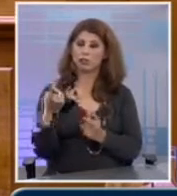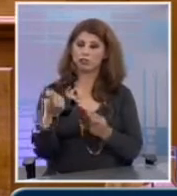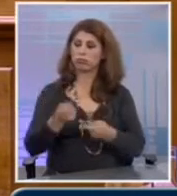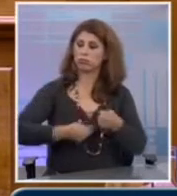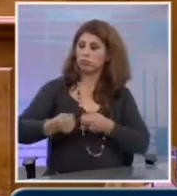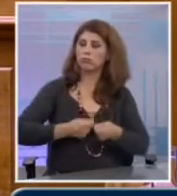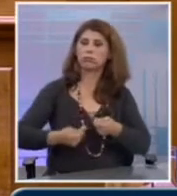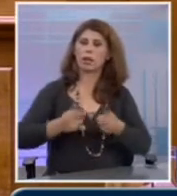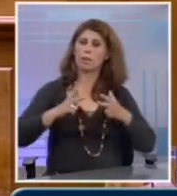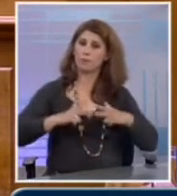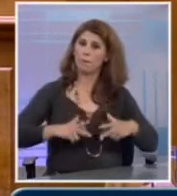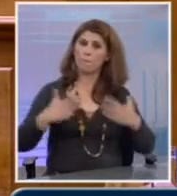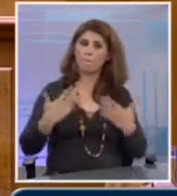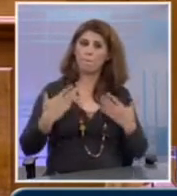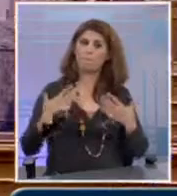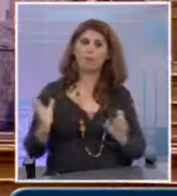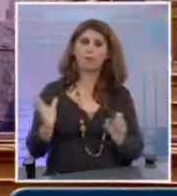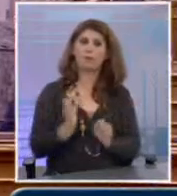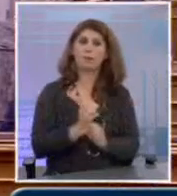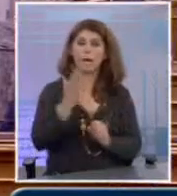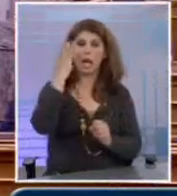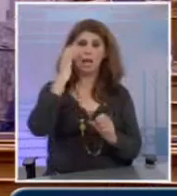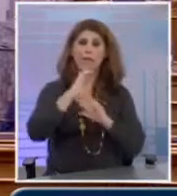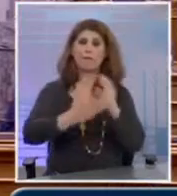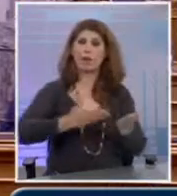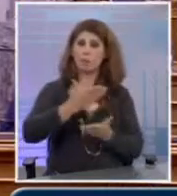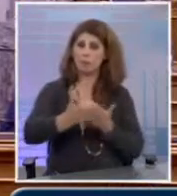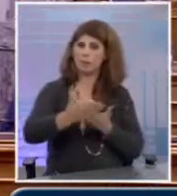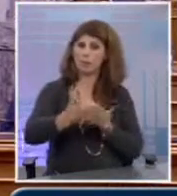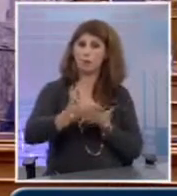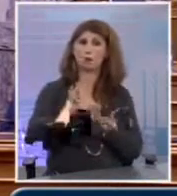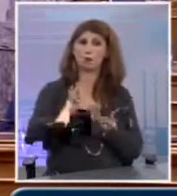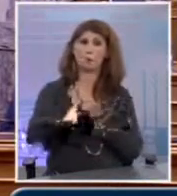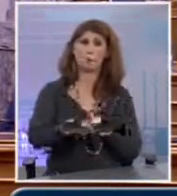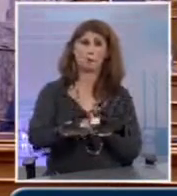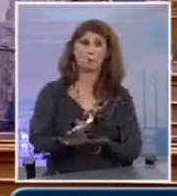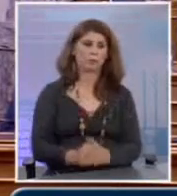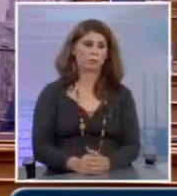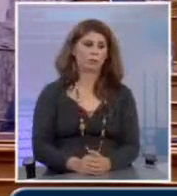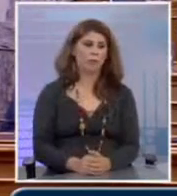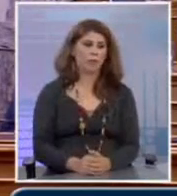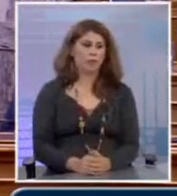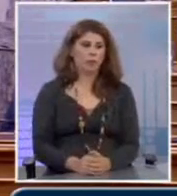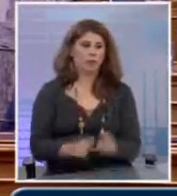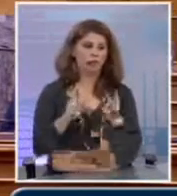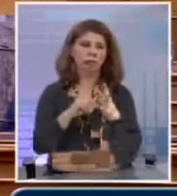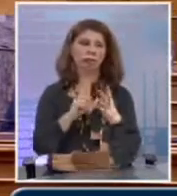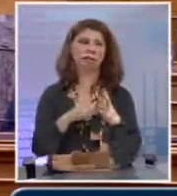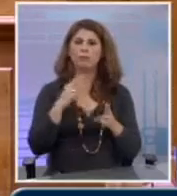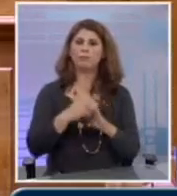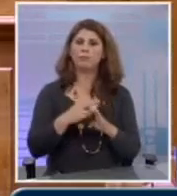που έχει ήδη ικανοποιηθεί με την επιτυχή ανακεφαλαιοποίηση των τραπεζών. Δεύτερη κρίσιμη